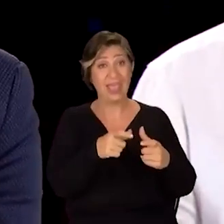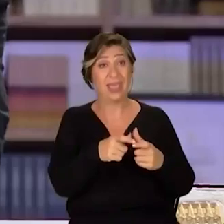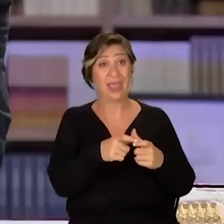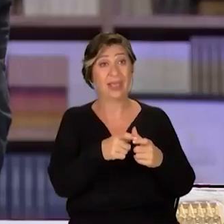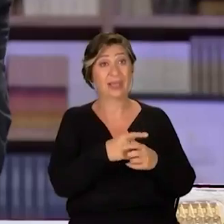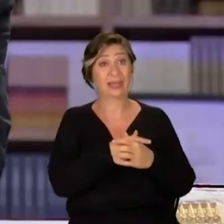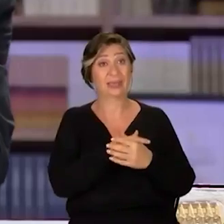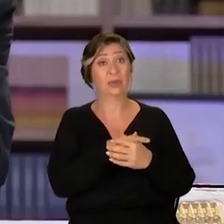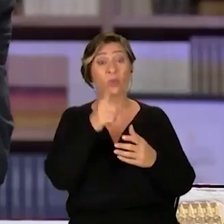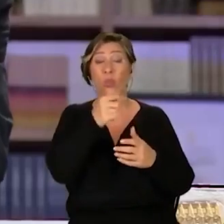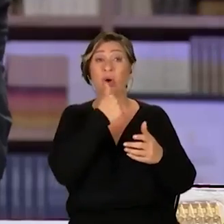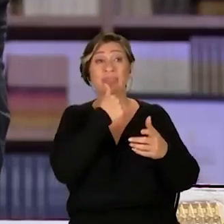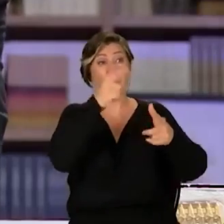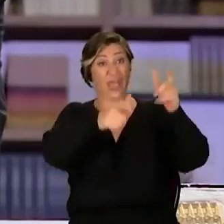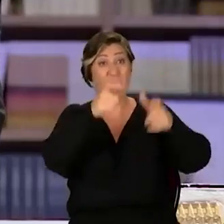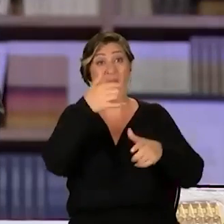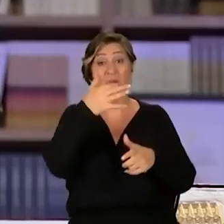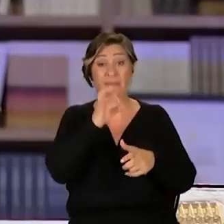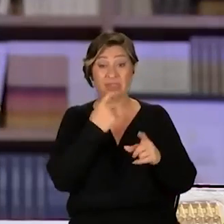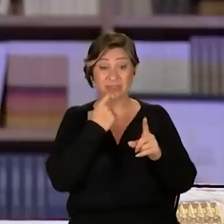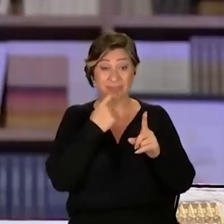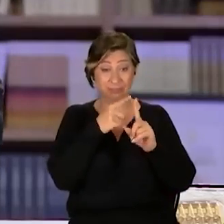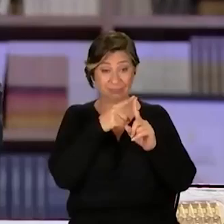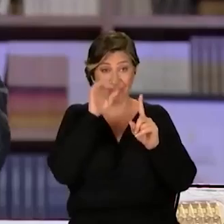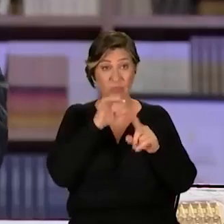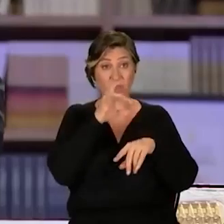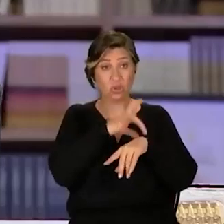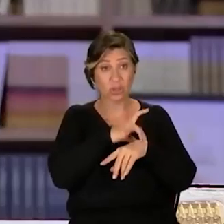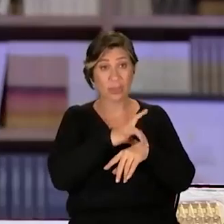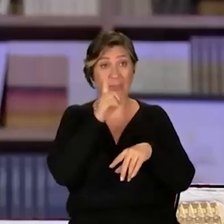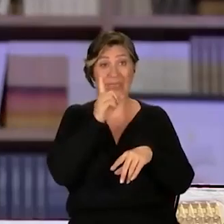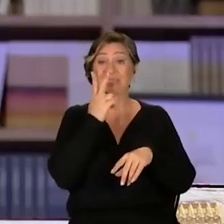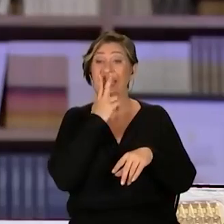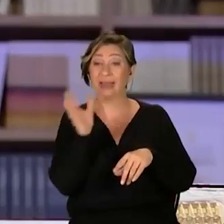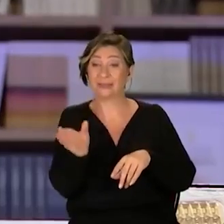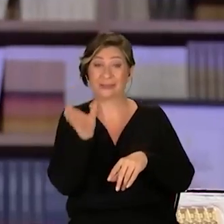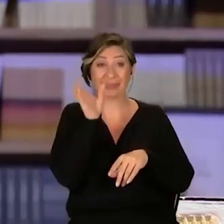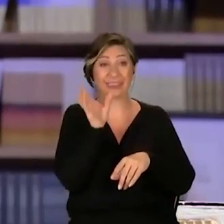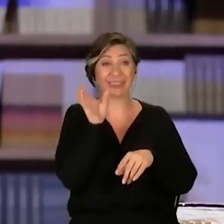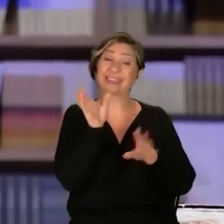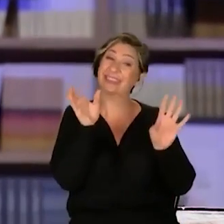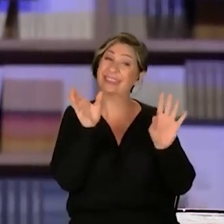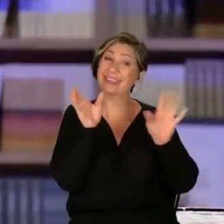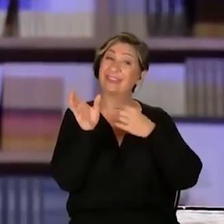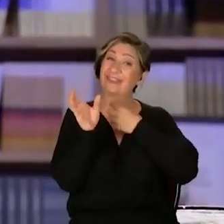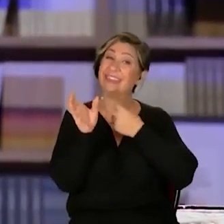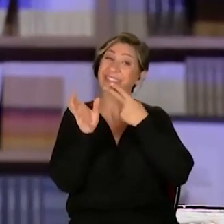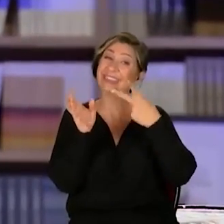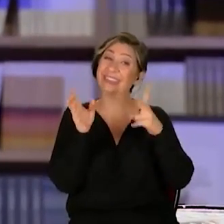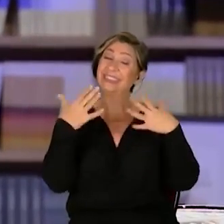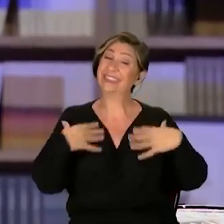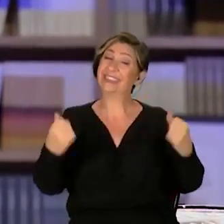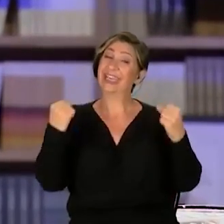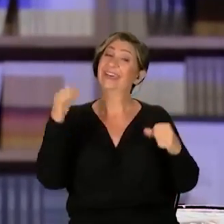O kasabada bu herifler 60'lı yılların başında böyle doktorlar ellerine bir paket sigarayla televizyonda belirip lütfen kullanın sağlığa